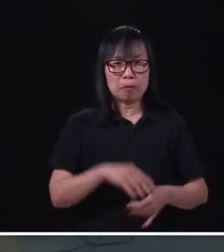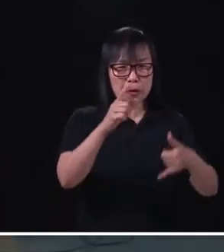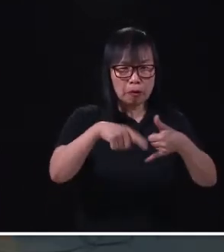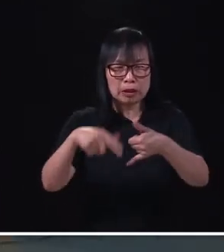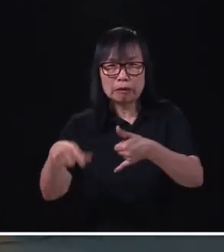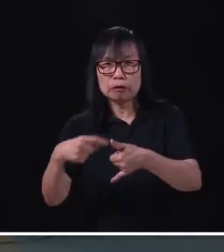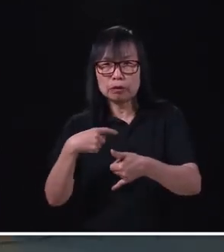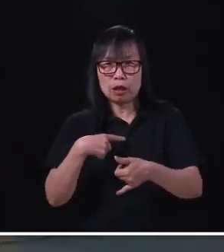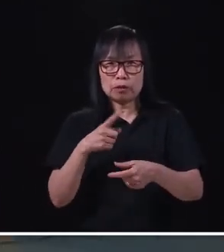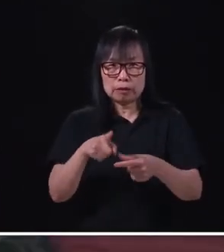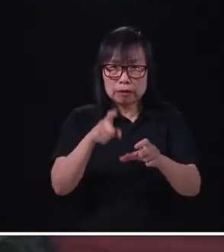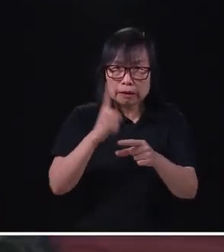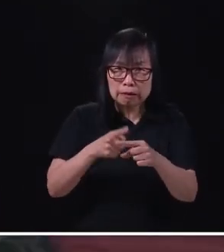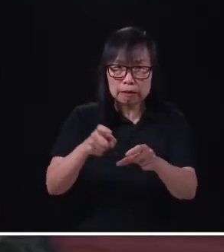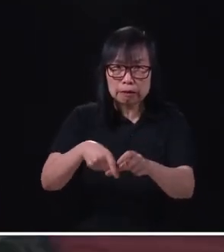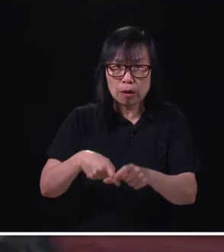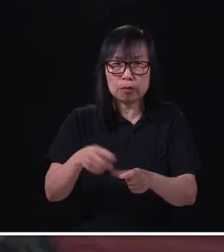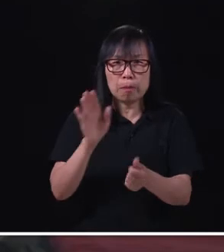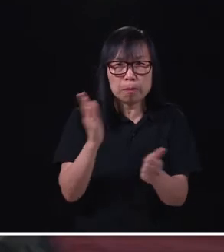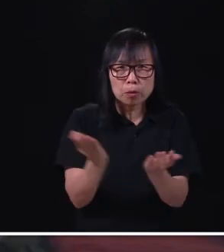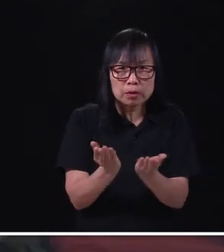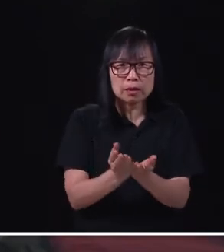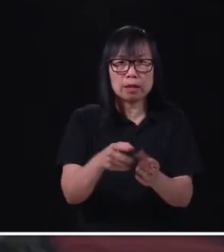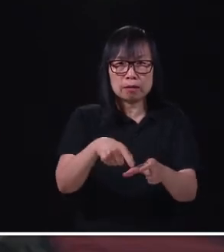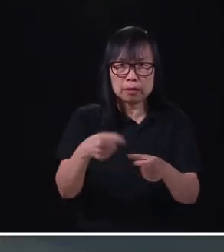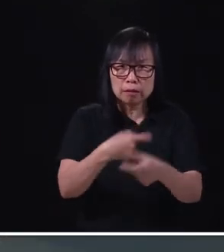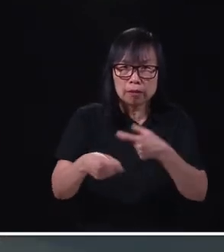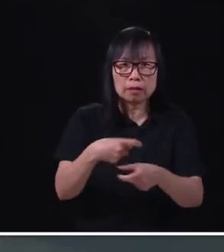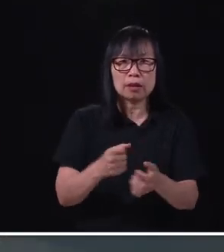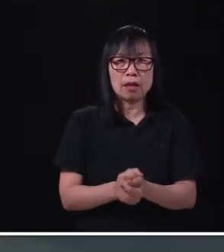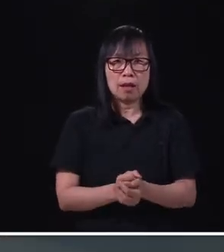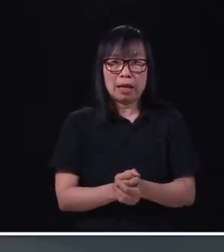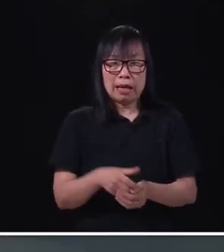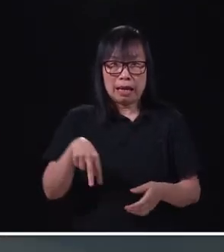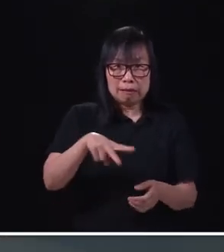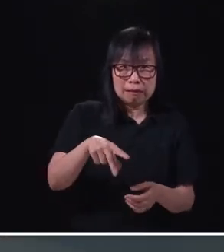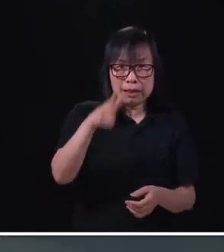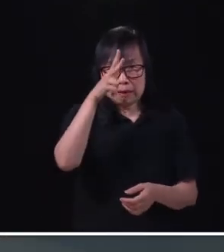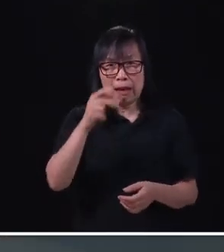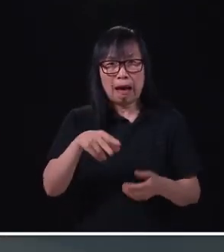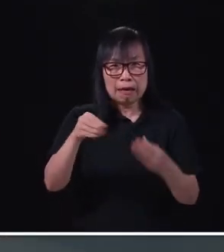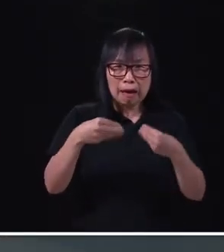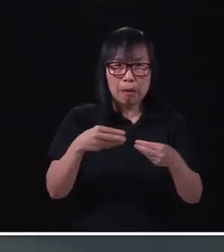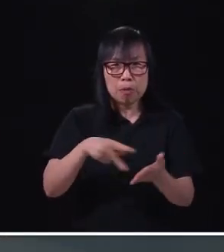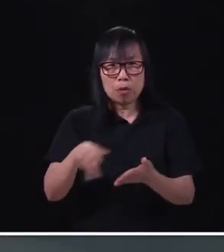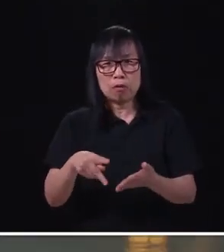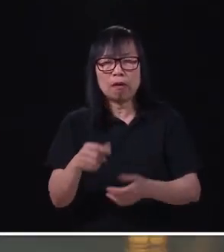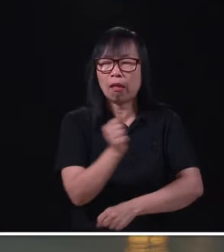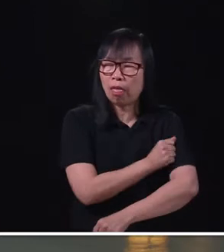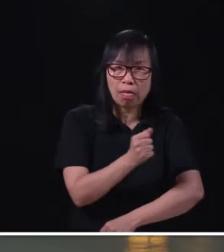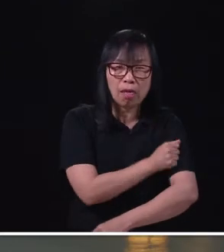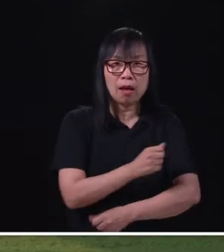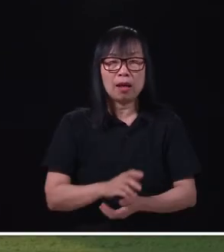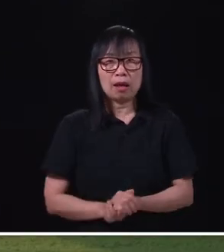个成员都以正职嘅收入补贴营运成本，又要兼顾行政同埋教务工作，大家都身心疲